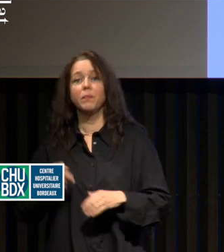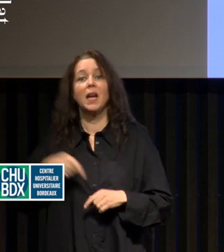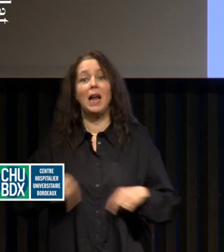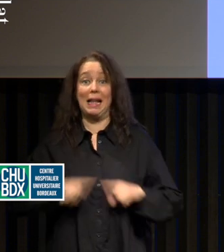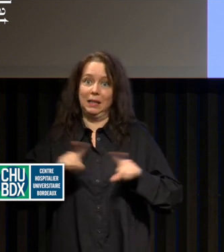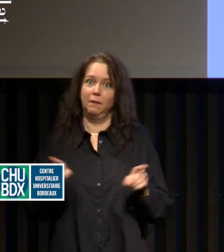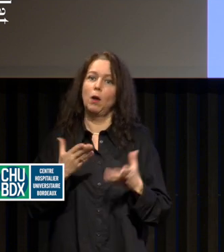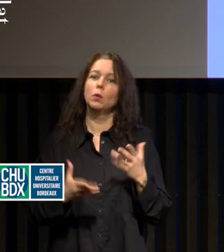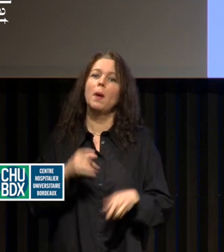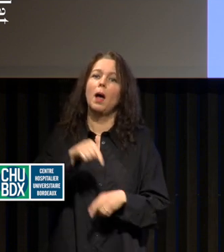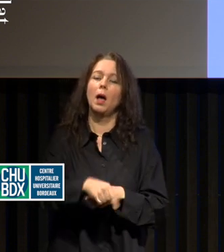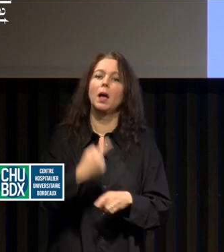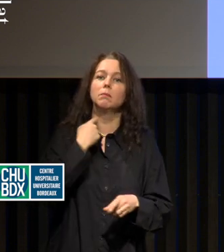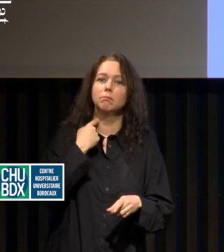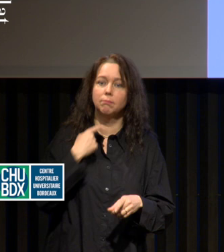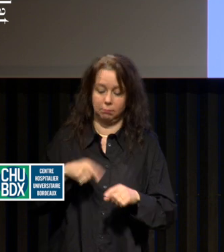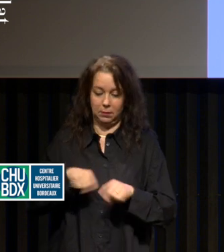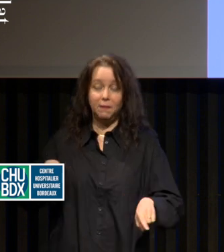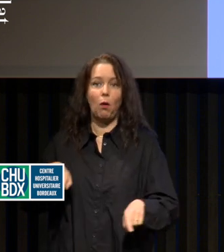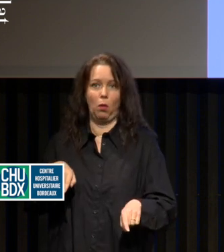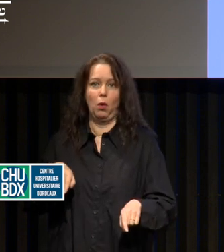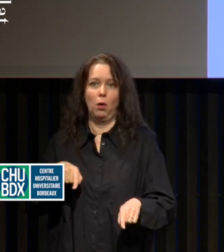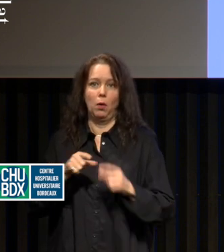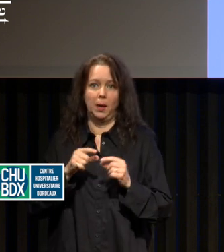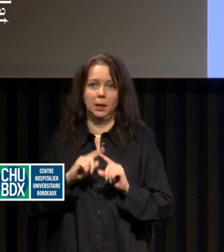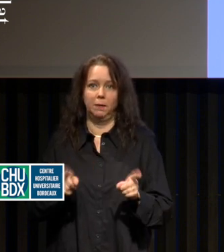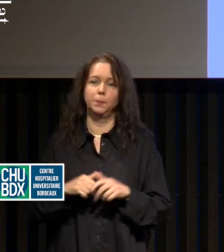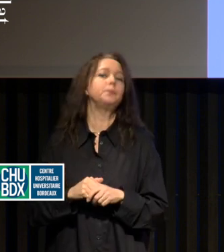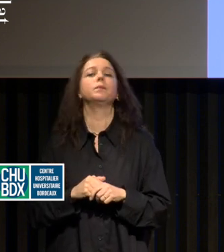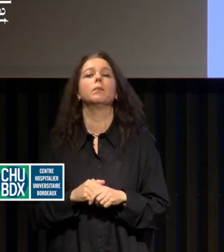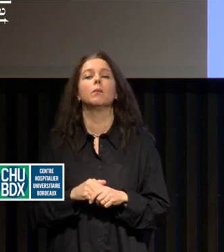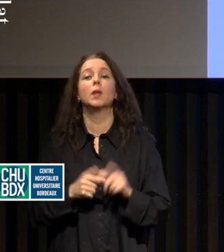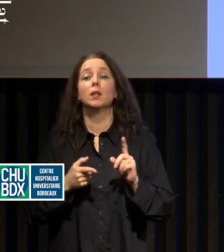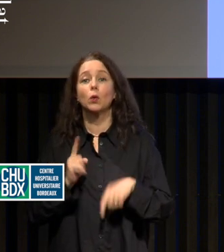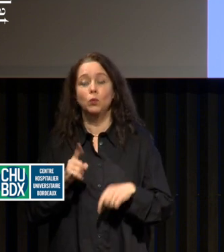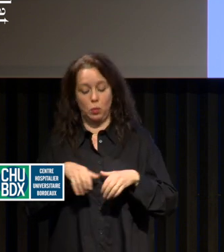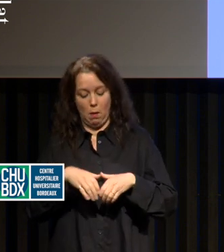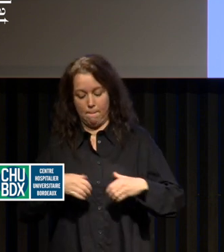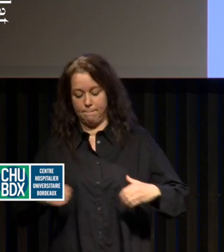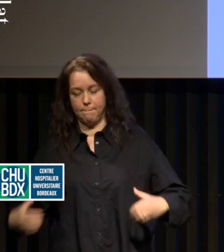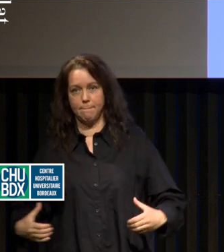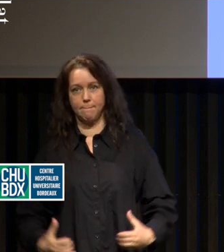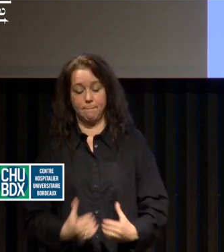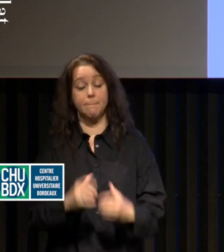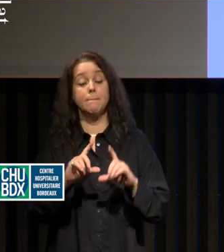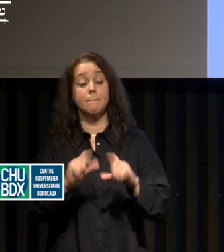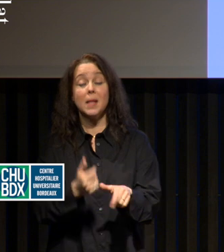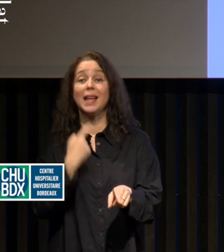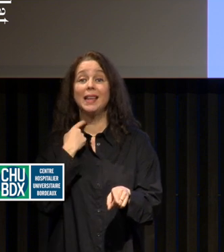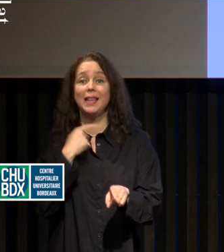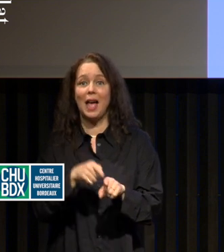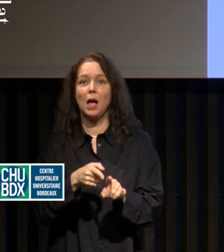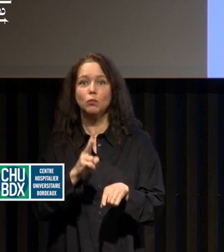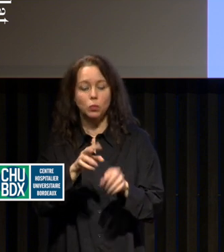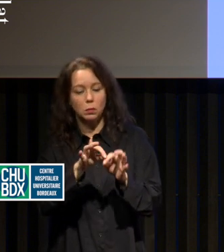mêmes que celles qui sont dans la lumière intestinale. Ce sont essentiellement ces dernières, celles qui sont dans la lumière intestinale, dans les selles, qu'on est en capacité d'analyser